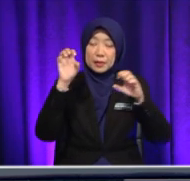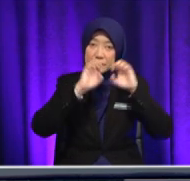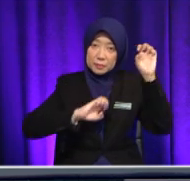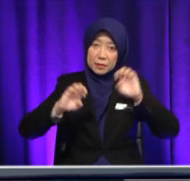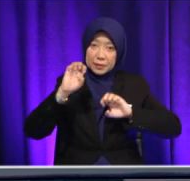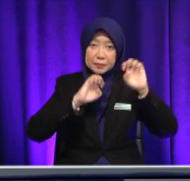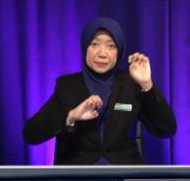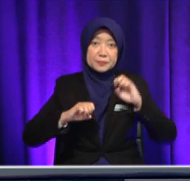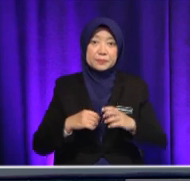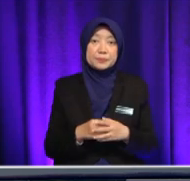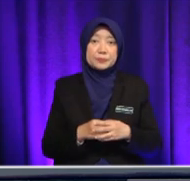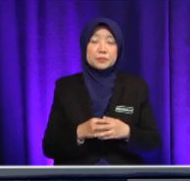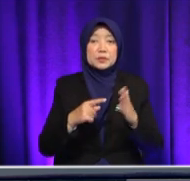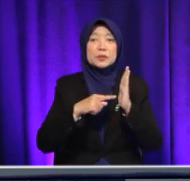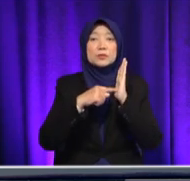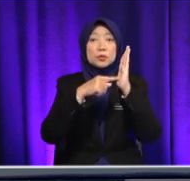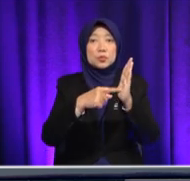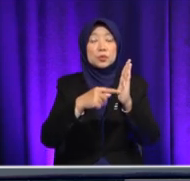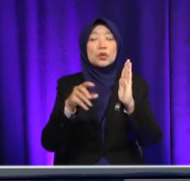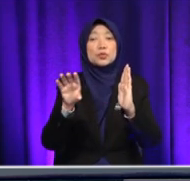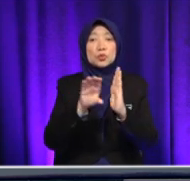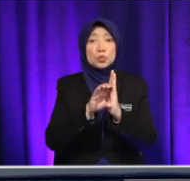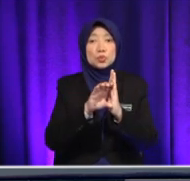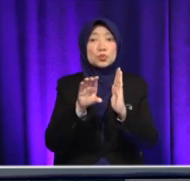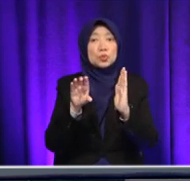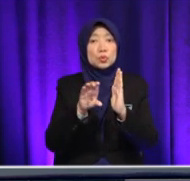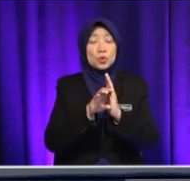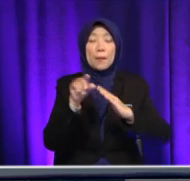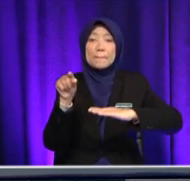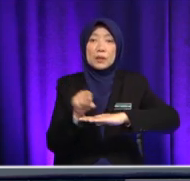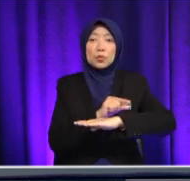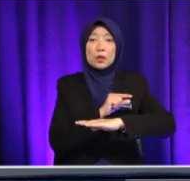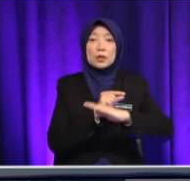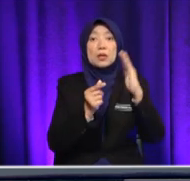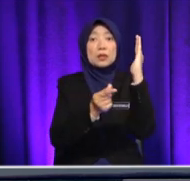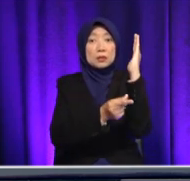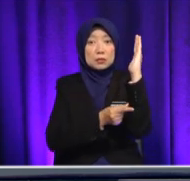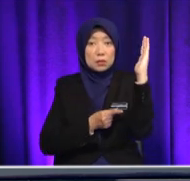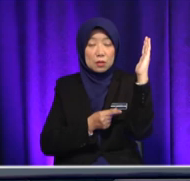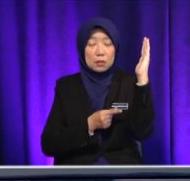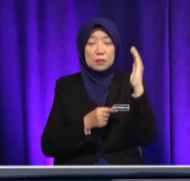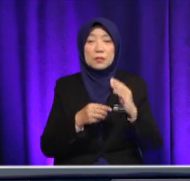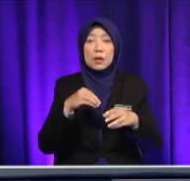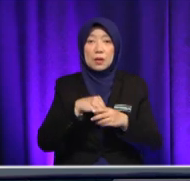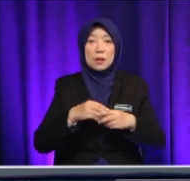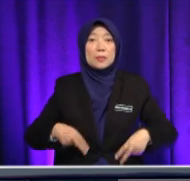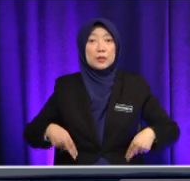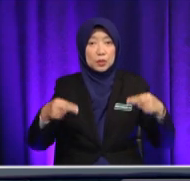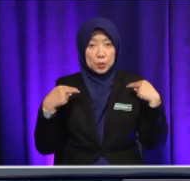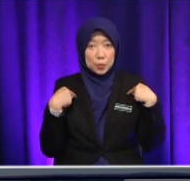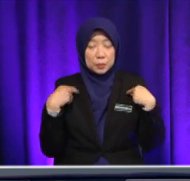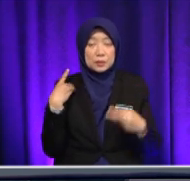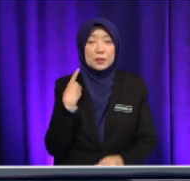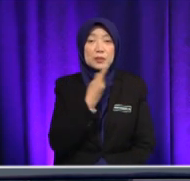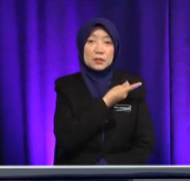ketiga, menunjukkan contoh-contoh penggunaan getah, getah tebulkan dalam kehidupan seharian kita.